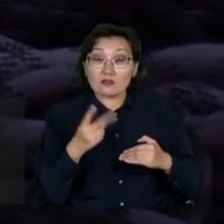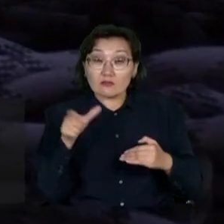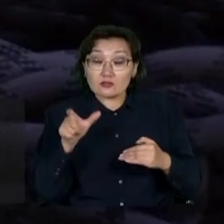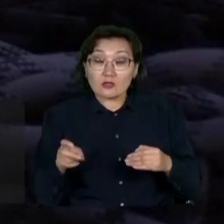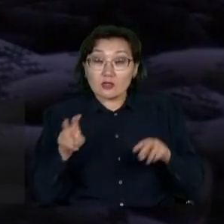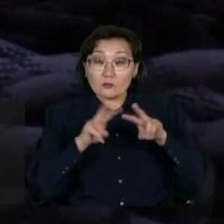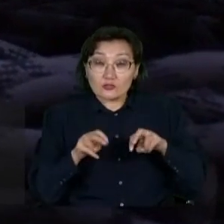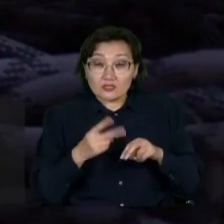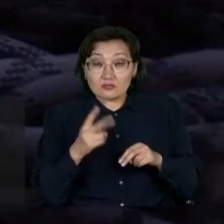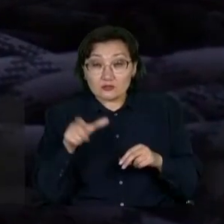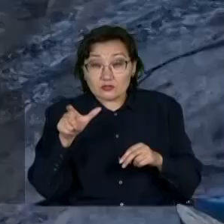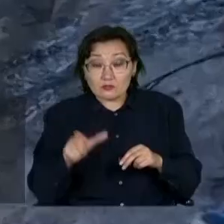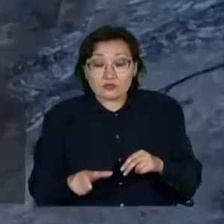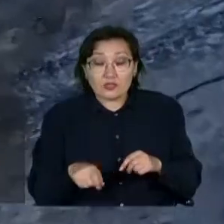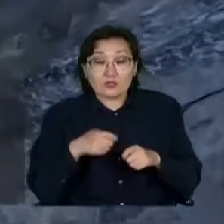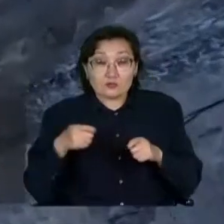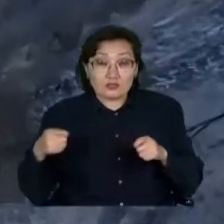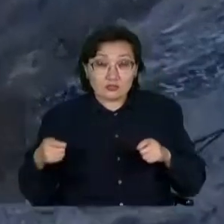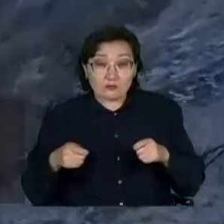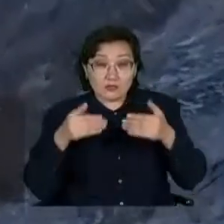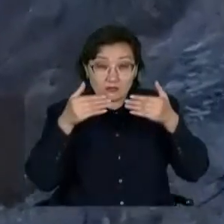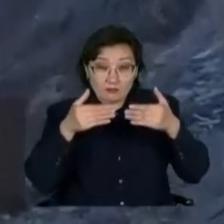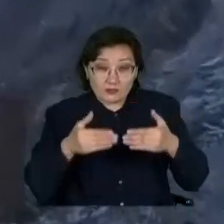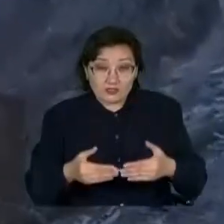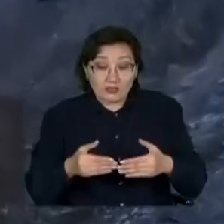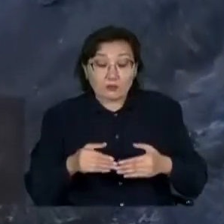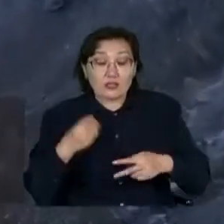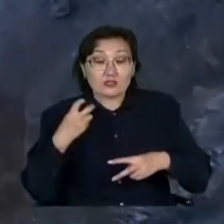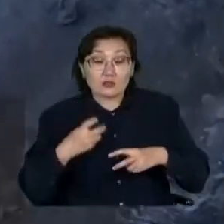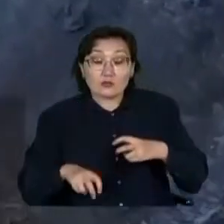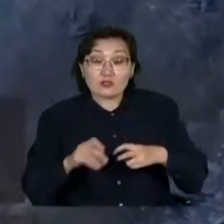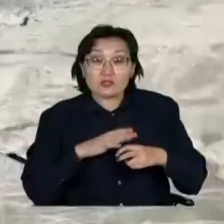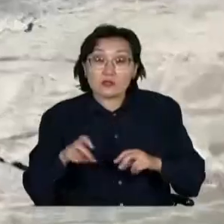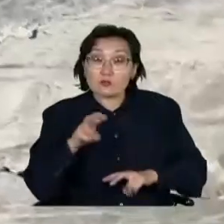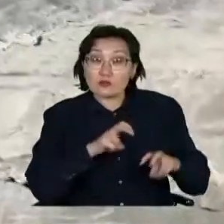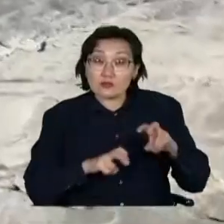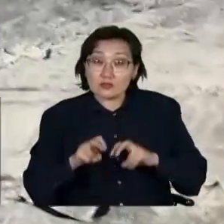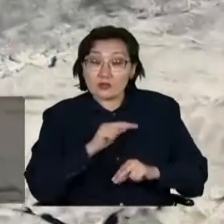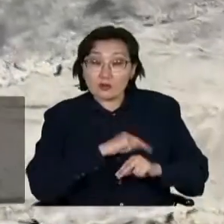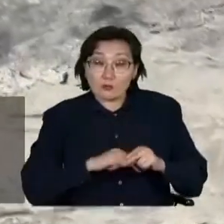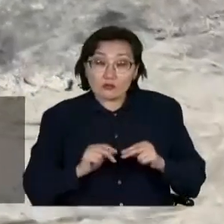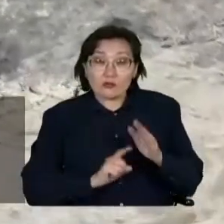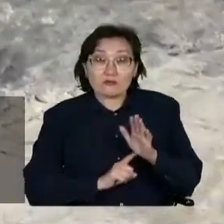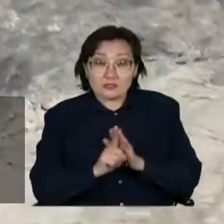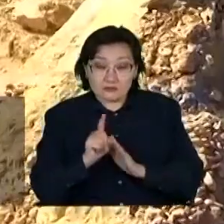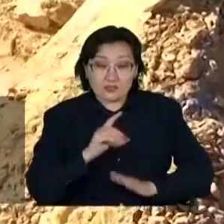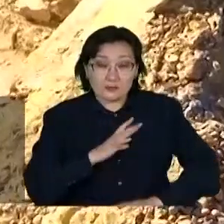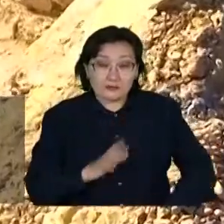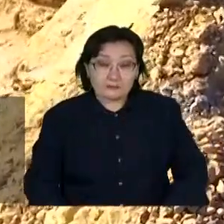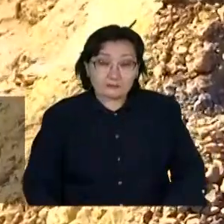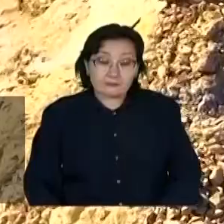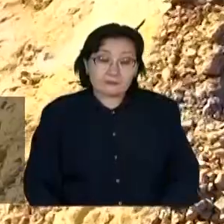оставшихся затянулись из-за угрозы обвала стенок котлована. В конце июня поисковые работы возобновили.